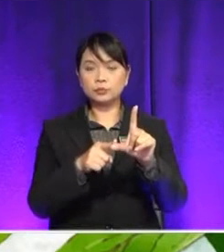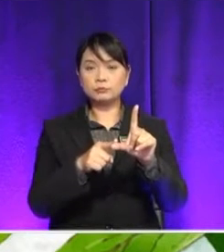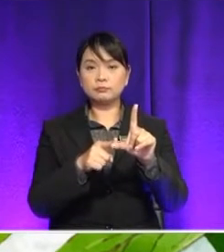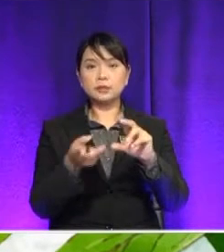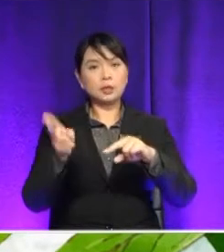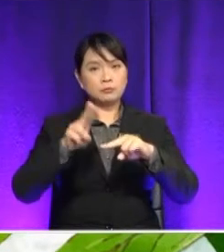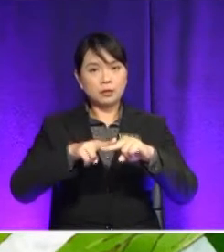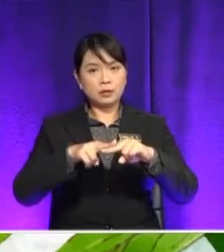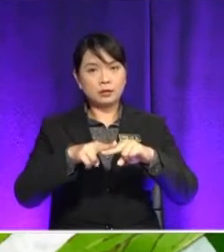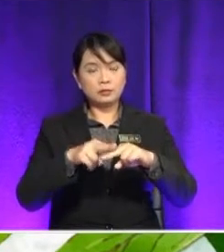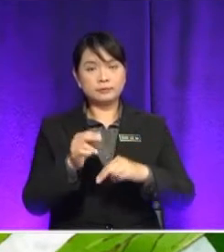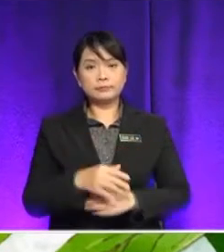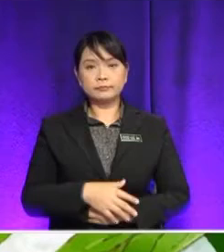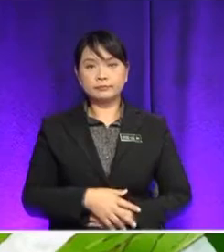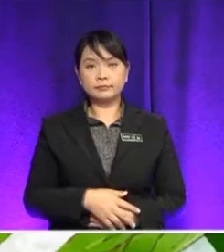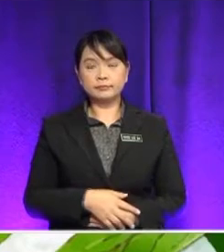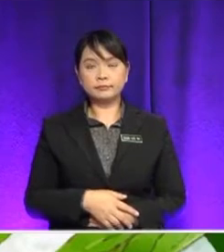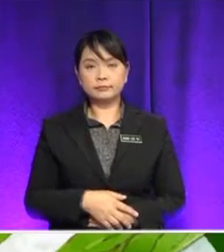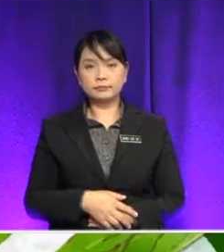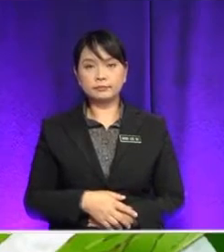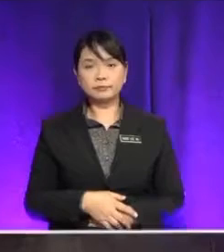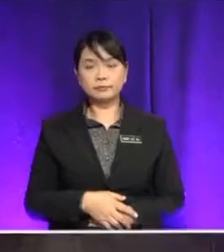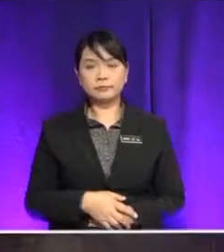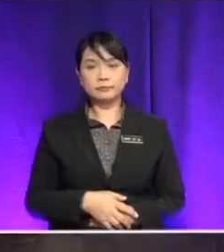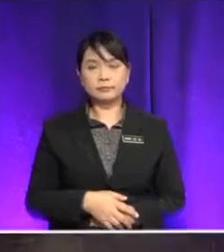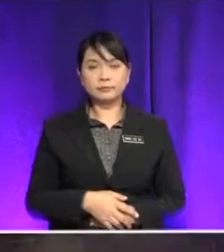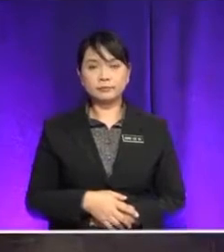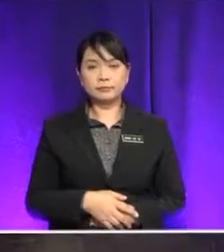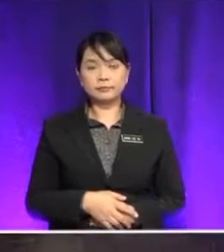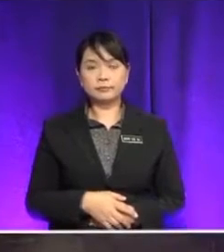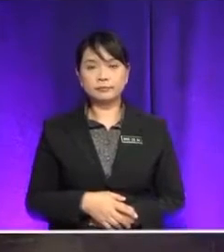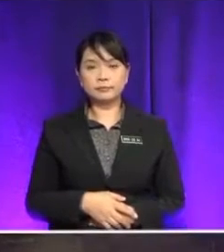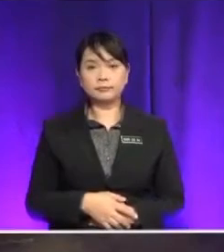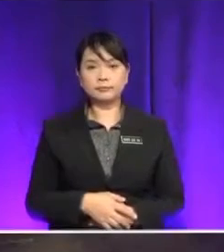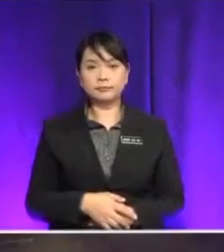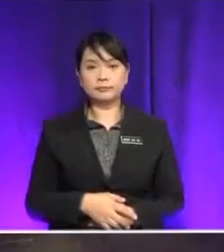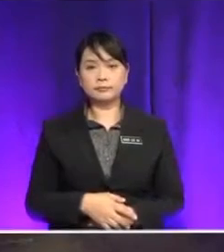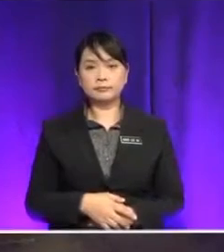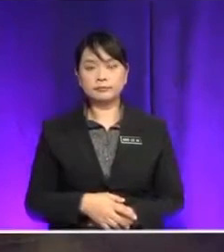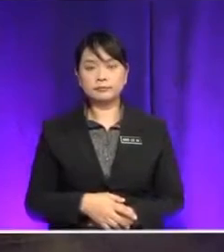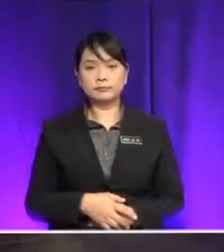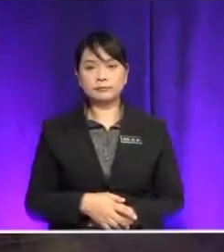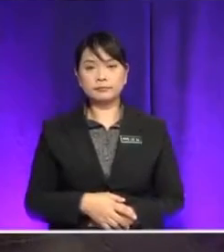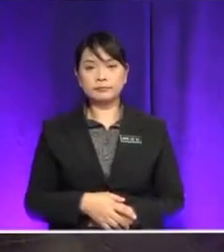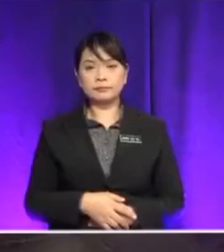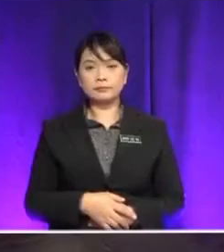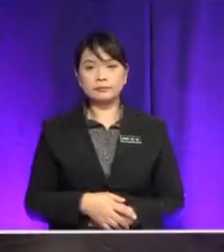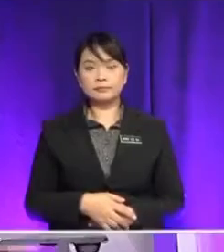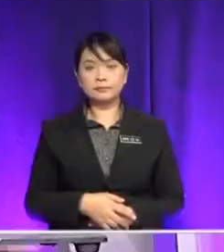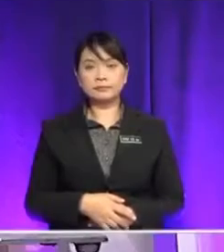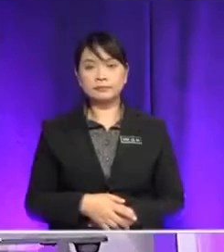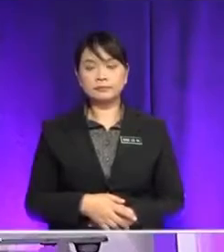petugas jawabannya cuma pula Syaiful tak nampak lagi apabila Jokowi si Deni terbagi jadi